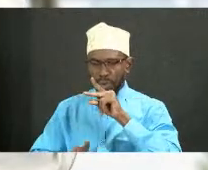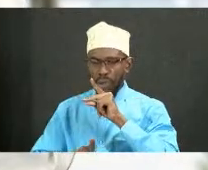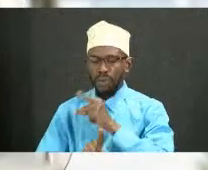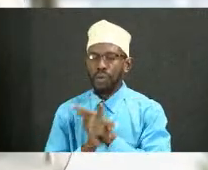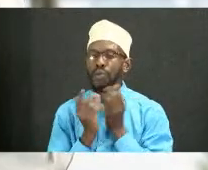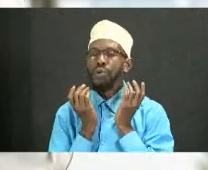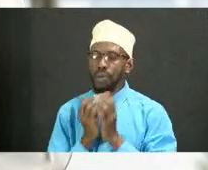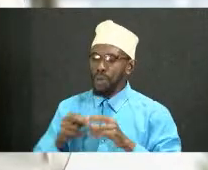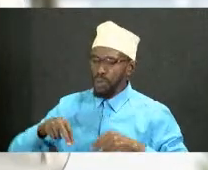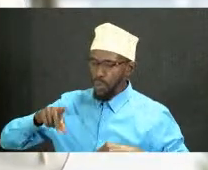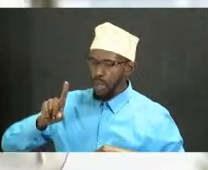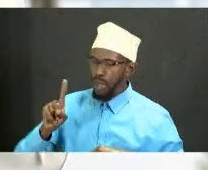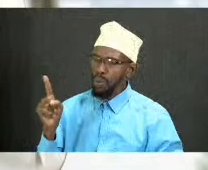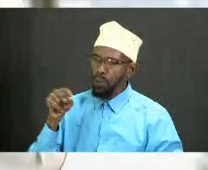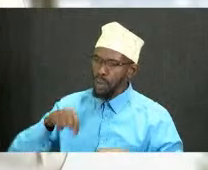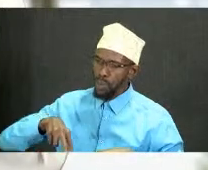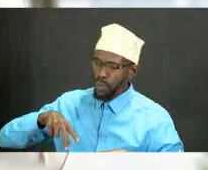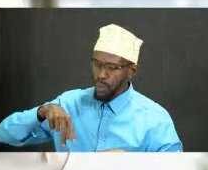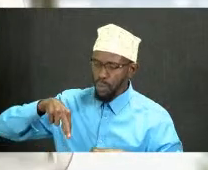anatoka anatembea